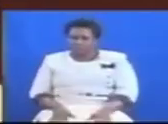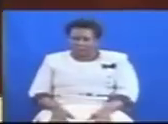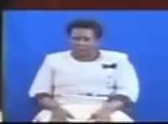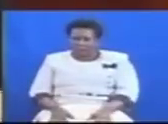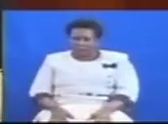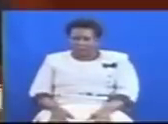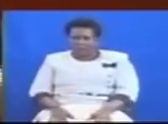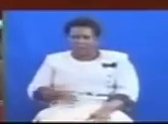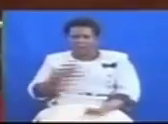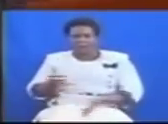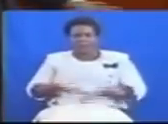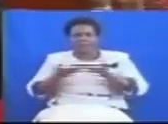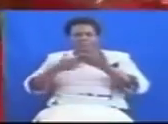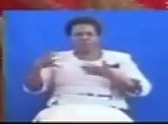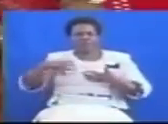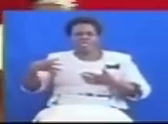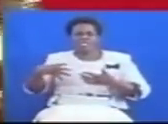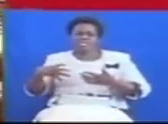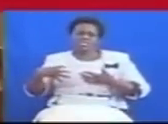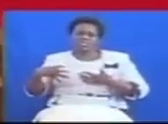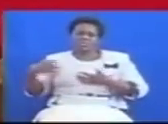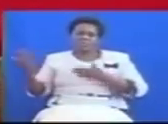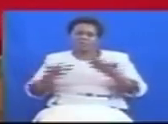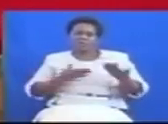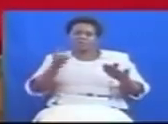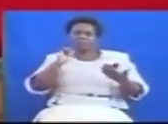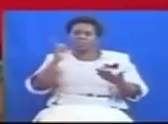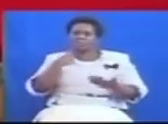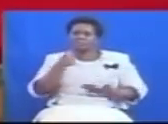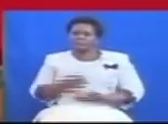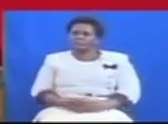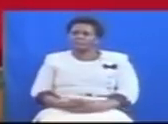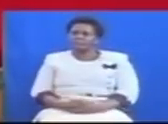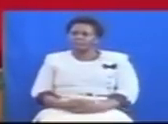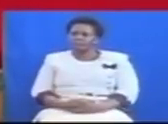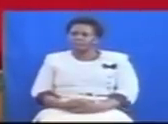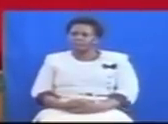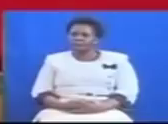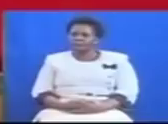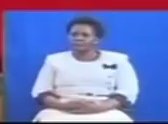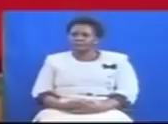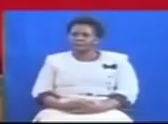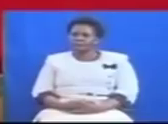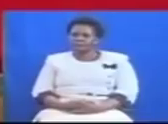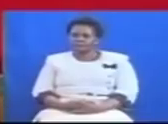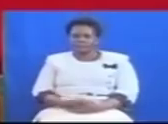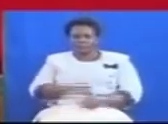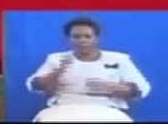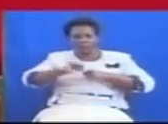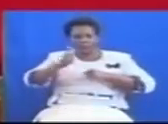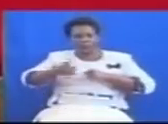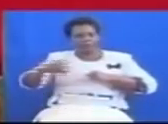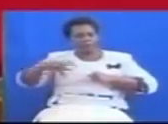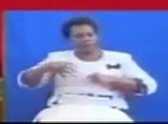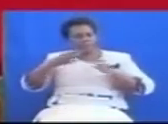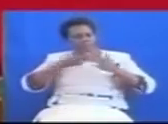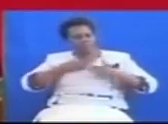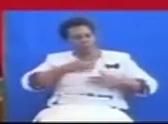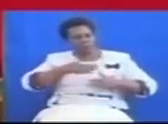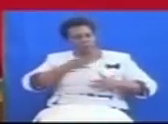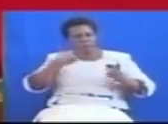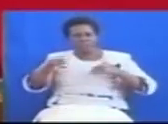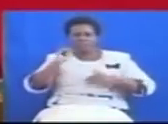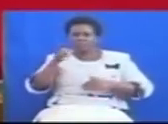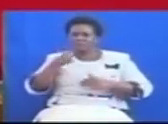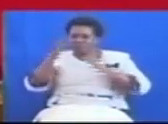Aweso, naibu waziri Wizara ya Maji, najibu. Mheshimiwa naibu spika, kwa niaba ya waziri wa maji naomba kujibu swali